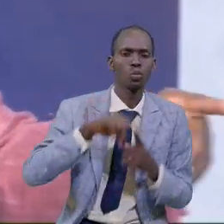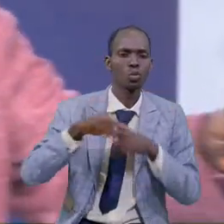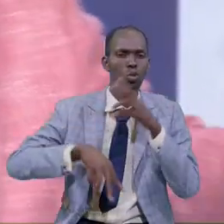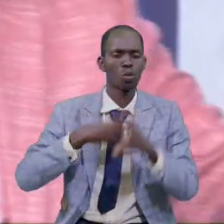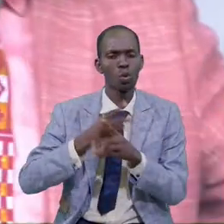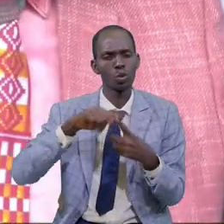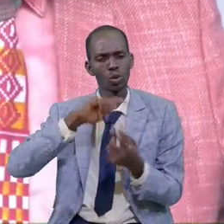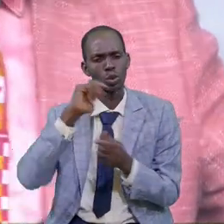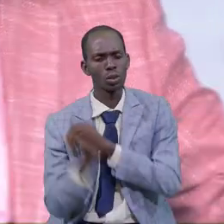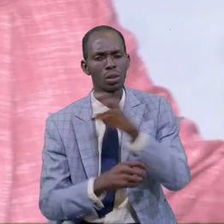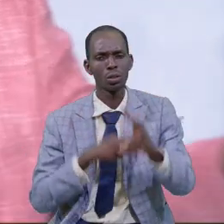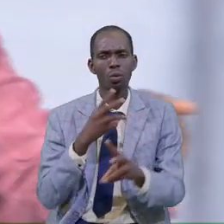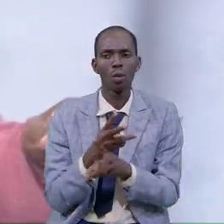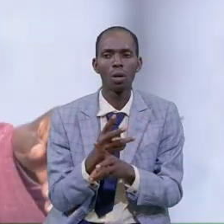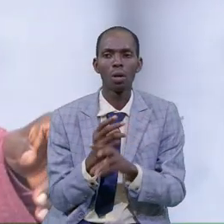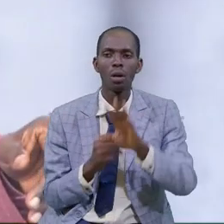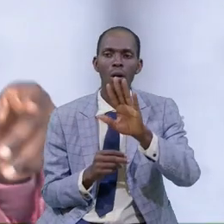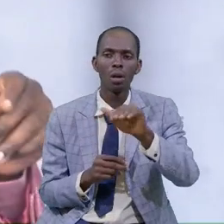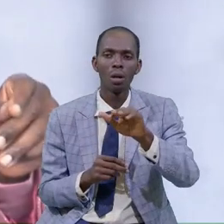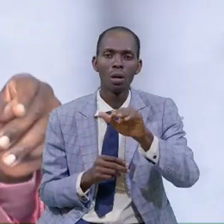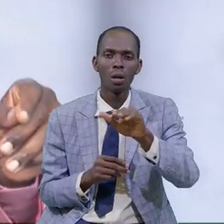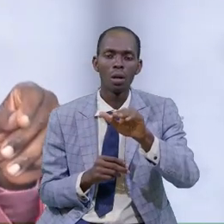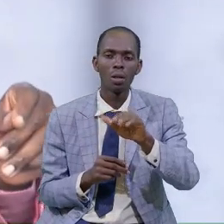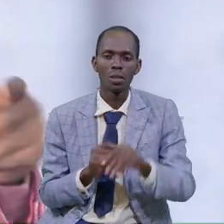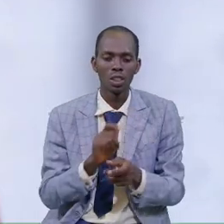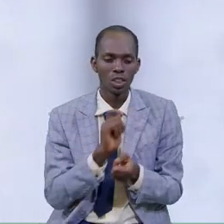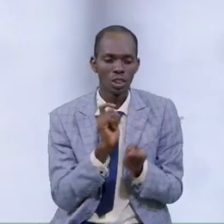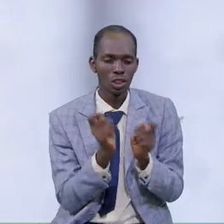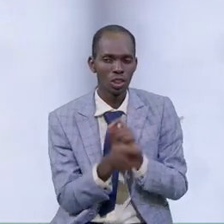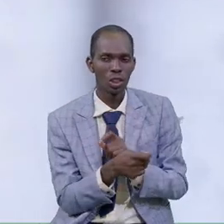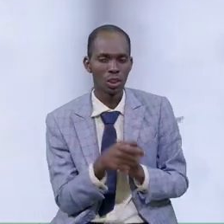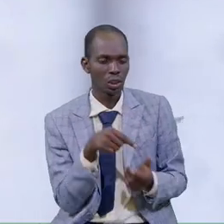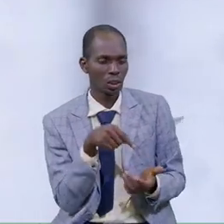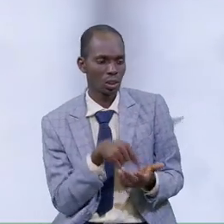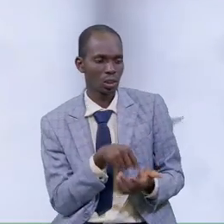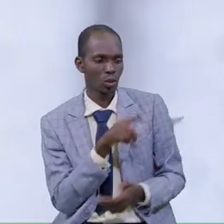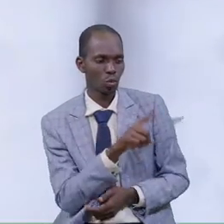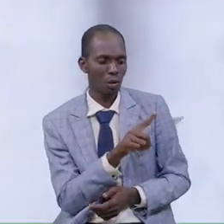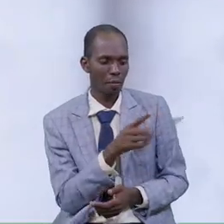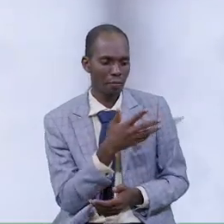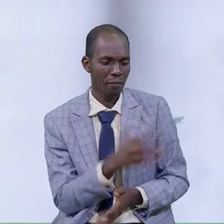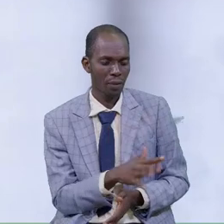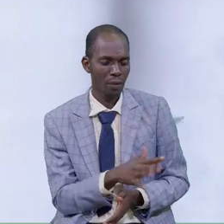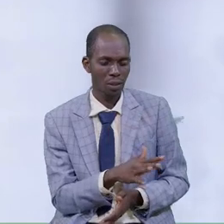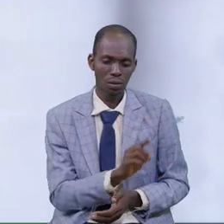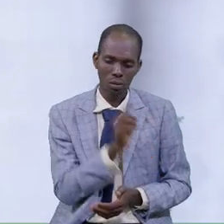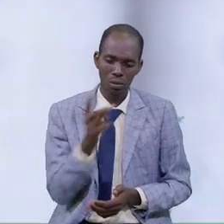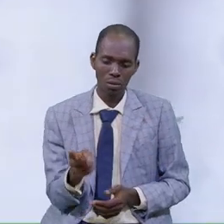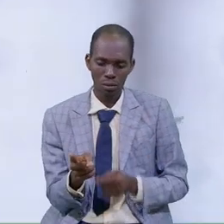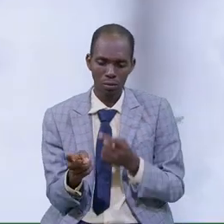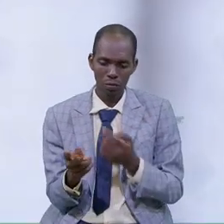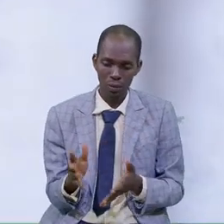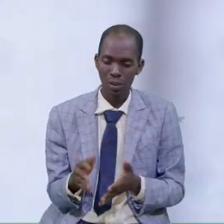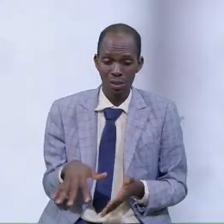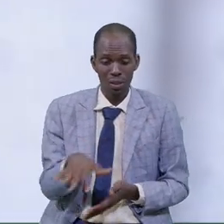Reviens ici. Change ceci d'abord. Change tel autre monde. Ça va t'aider à mener une